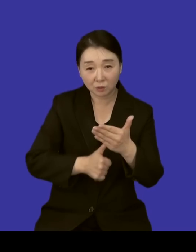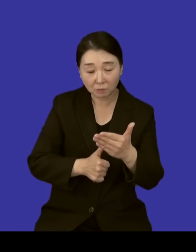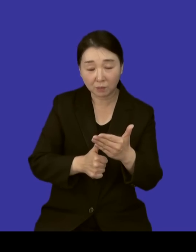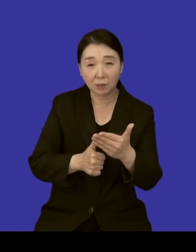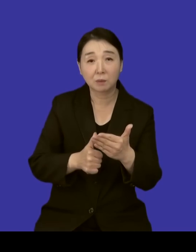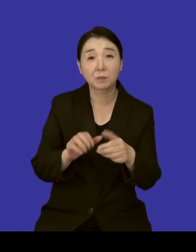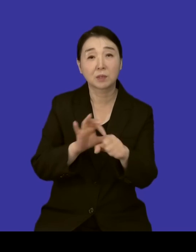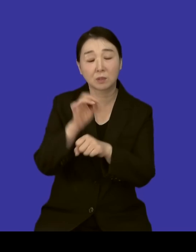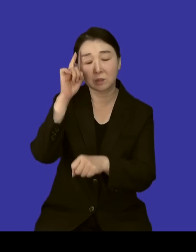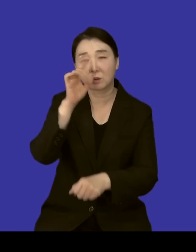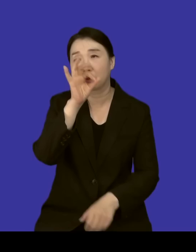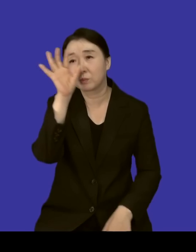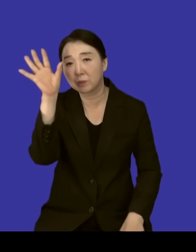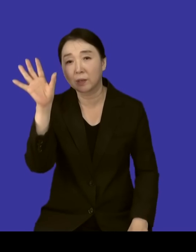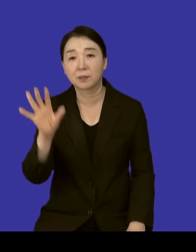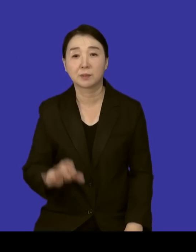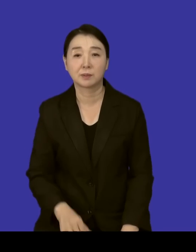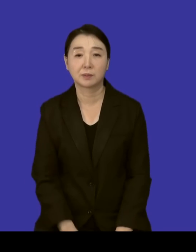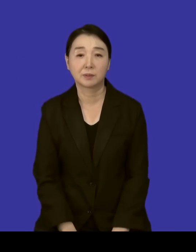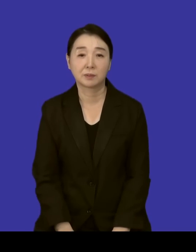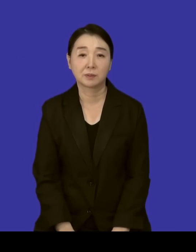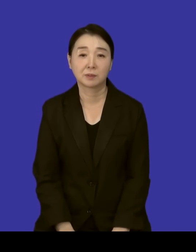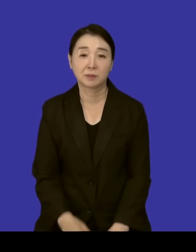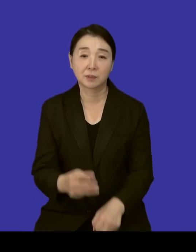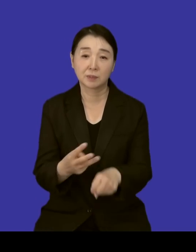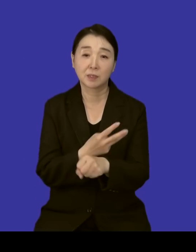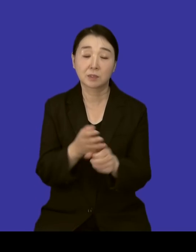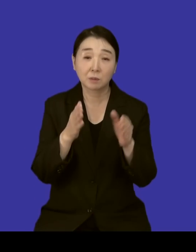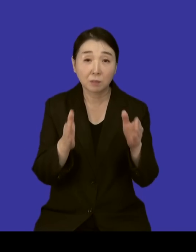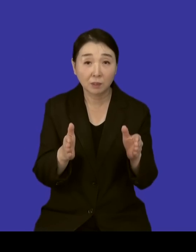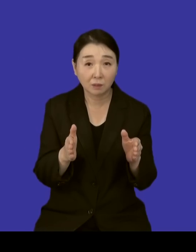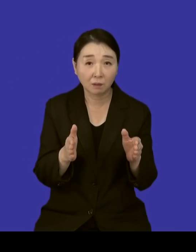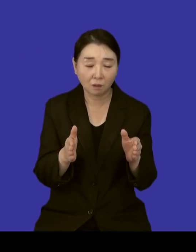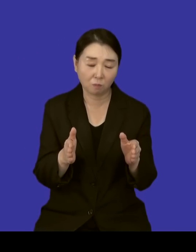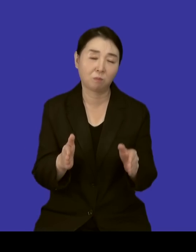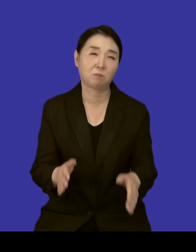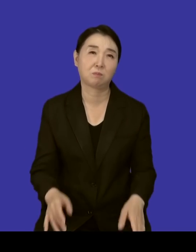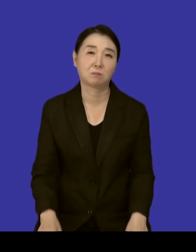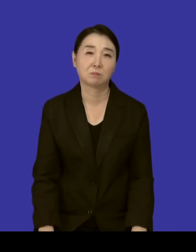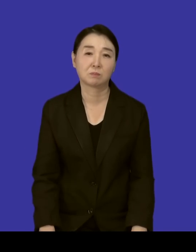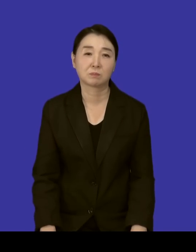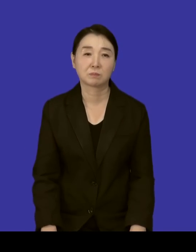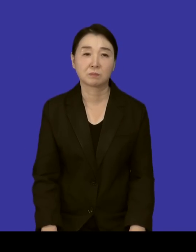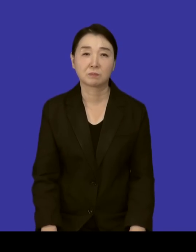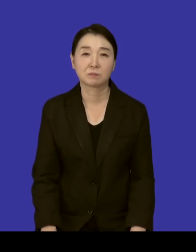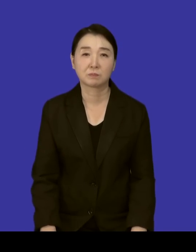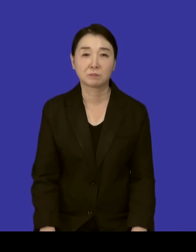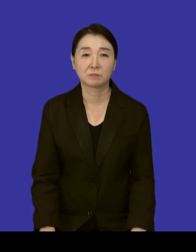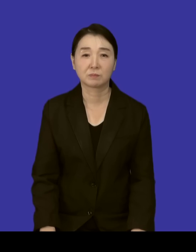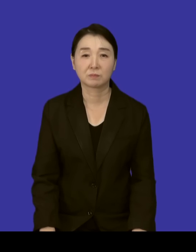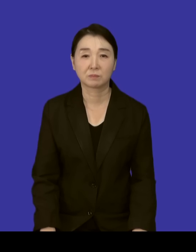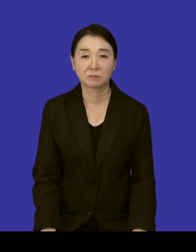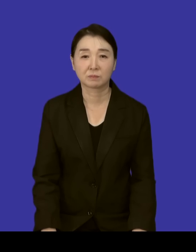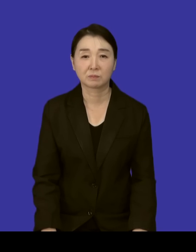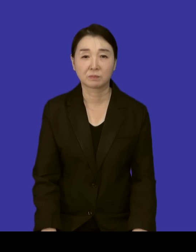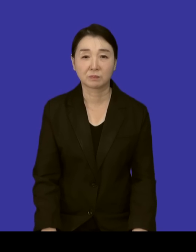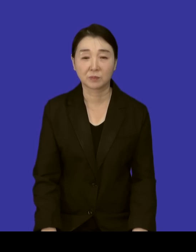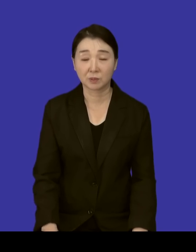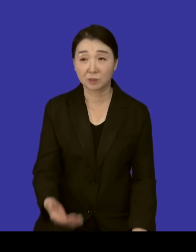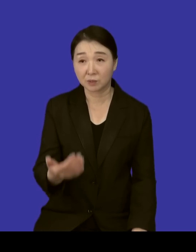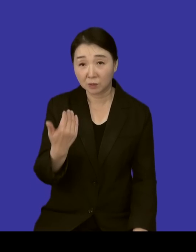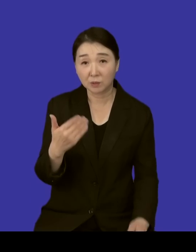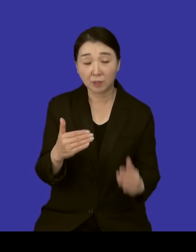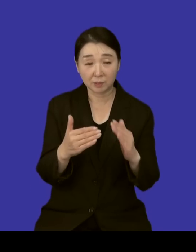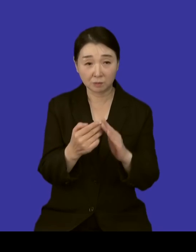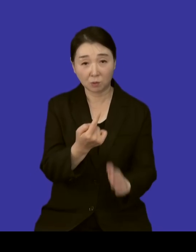10시에 뇌사 상태에 들어간 거예요. 그 3시간 동안. 그렇게 빨리 진행이 됐어요? 그리고 그 전날 집에